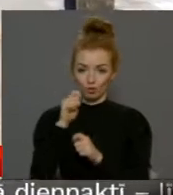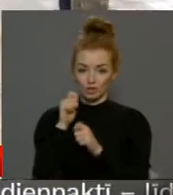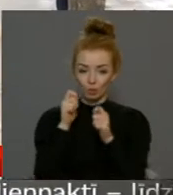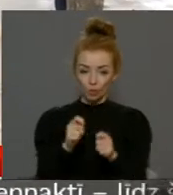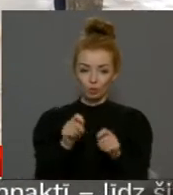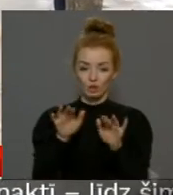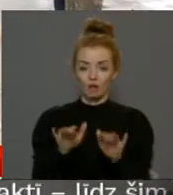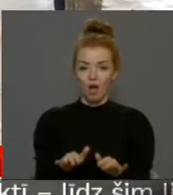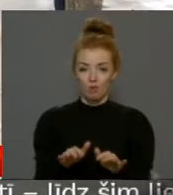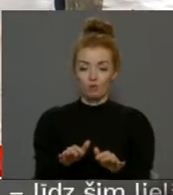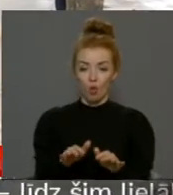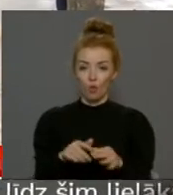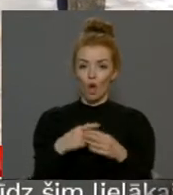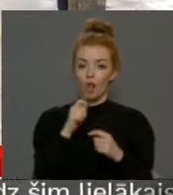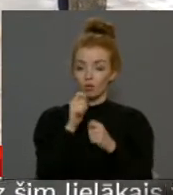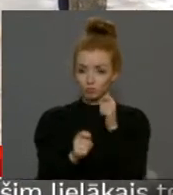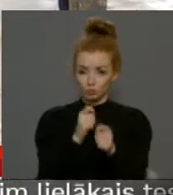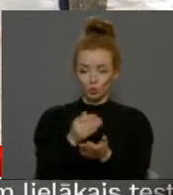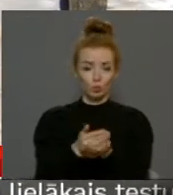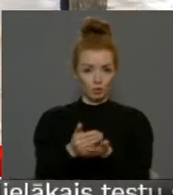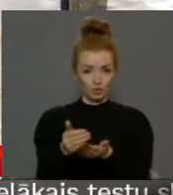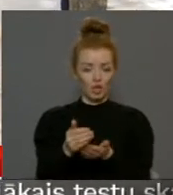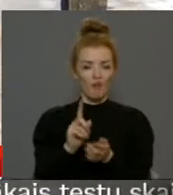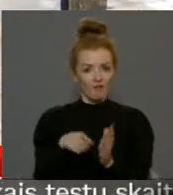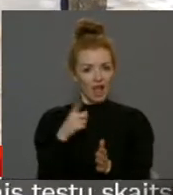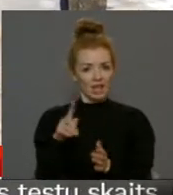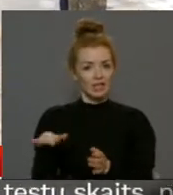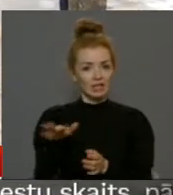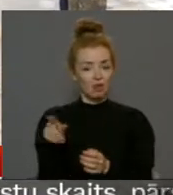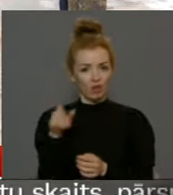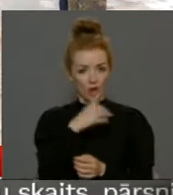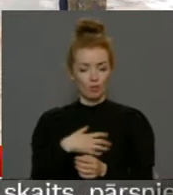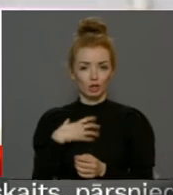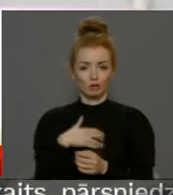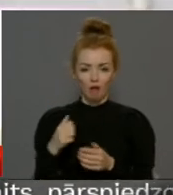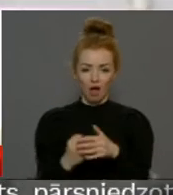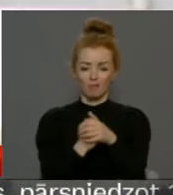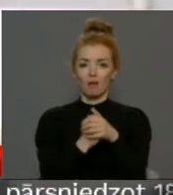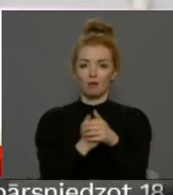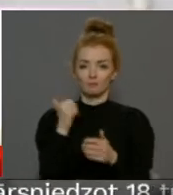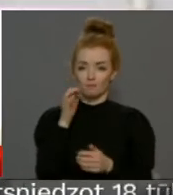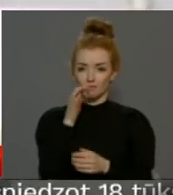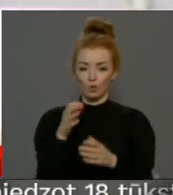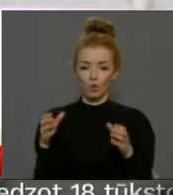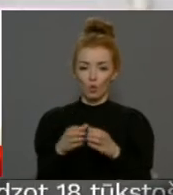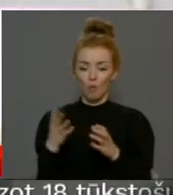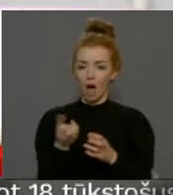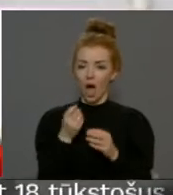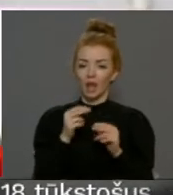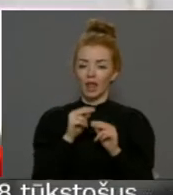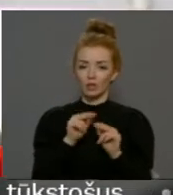datorus. Līdzekļu vākšana gan nebeidzas. Vēl ir vairākas ģimenes, kurām nepieciešams atbalsts. Kopā ar instruktoru korpusu ir